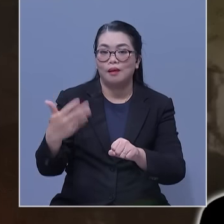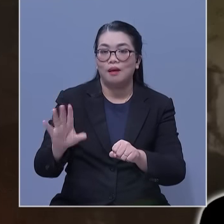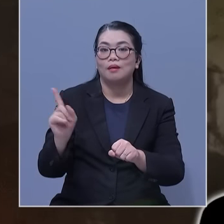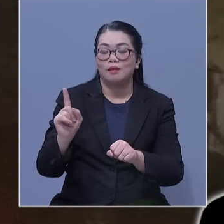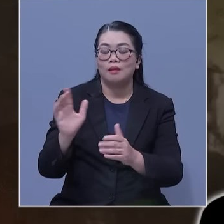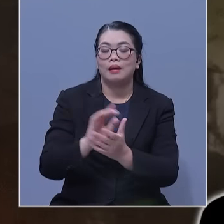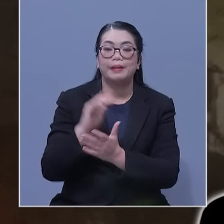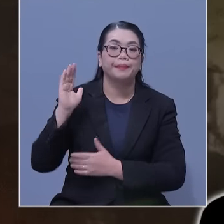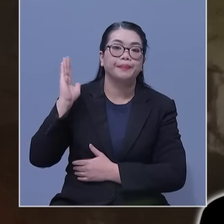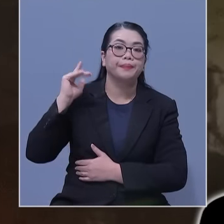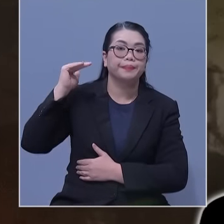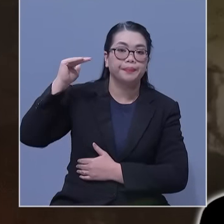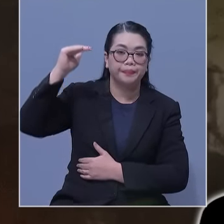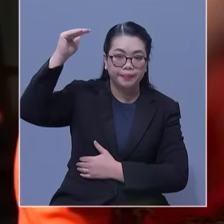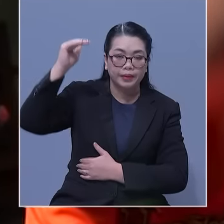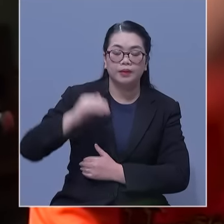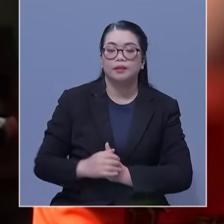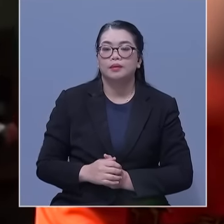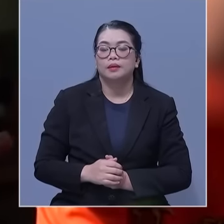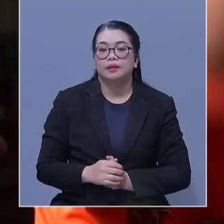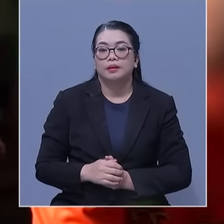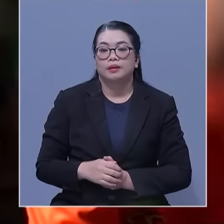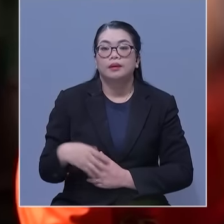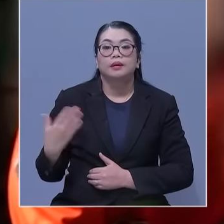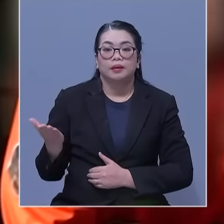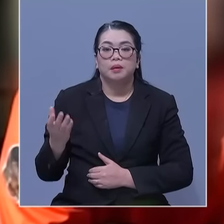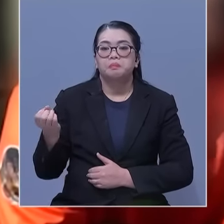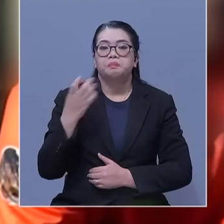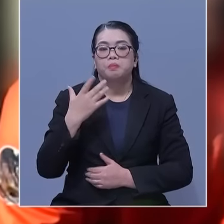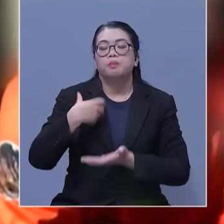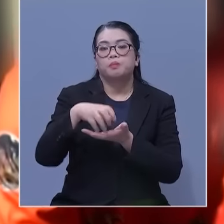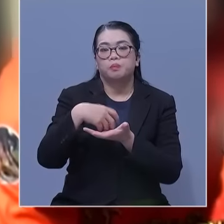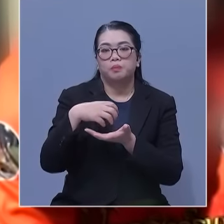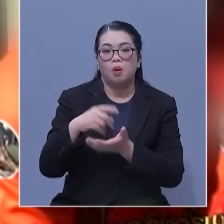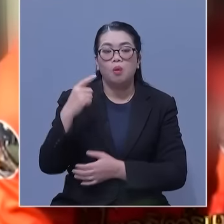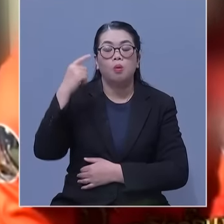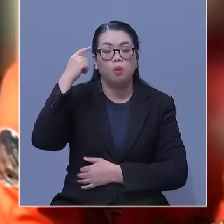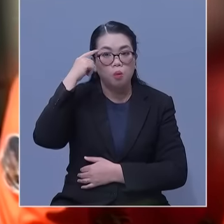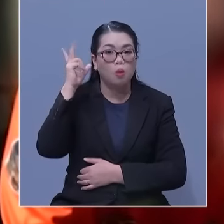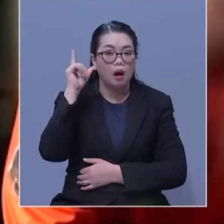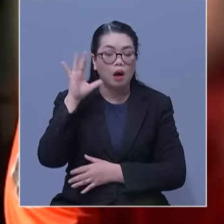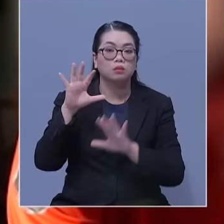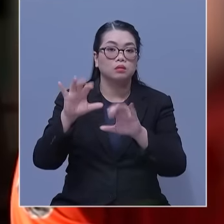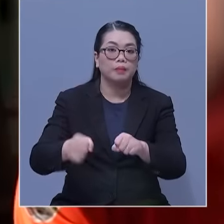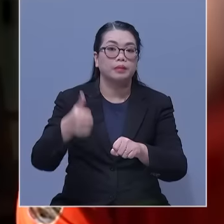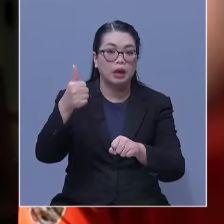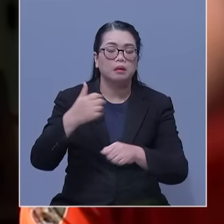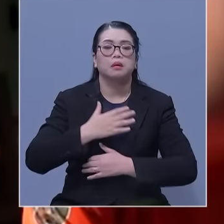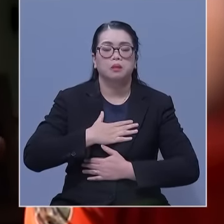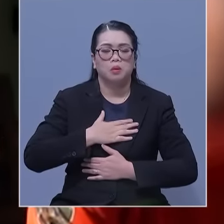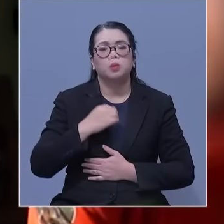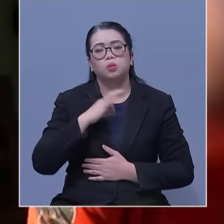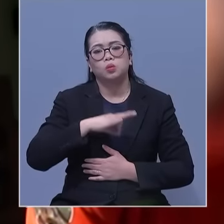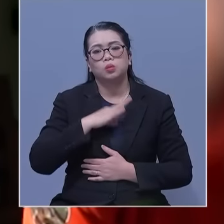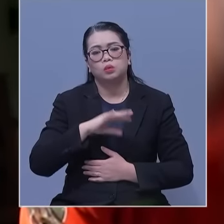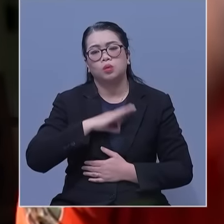คะทางพี่ชายก็คือนายกสิชาเิทองด้วงออกมาเปิดเผยค่ะว่าพอรู้ข่าวเนี่ยยอมรับนะว่ามัน